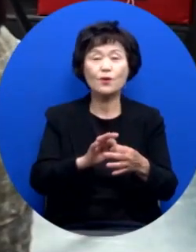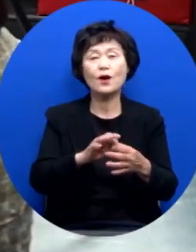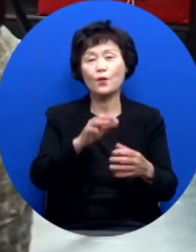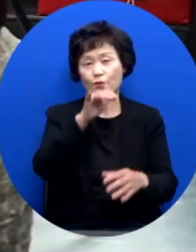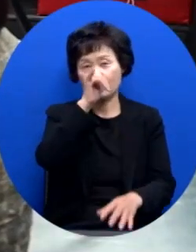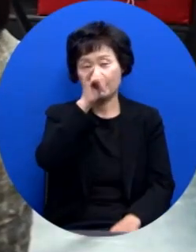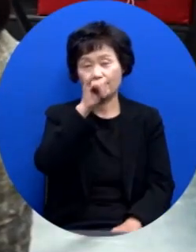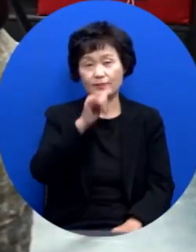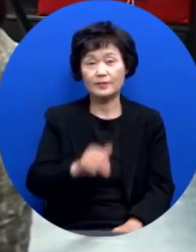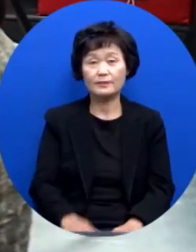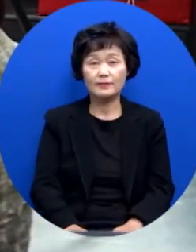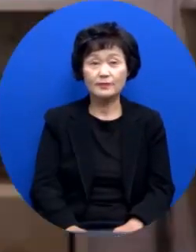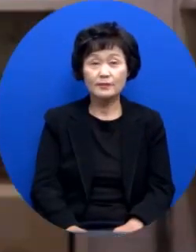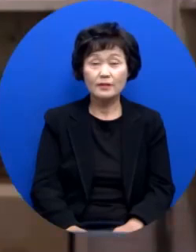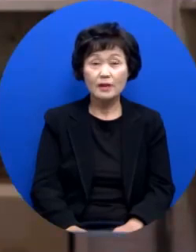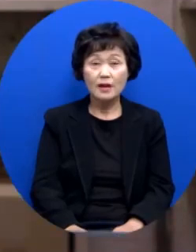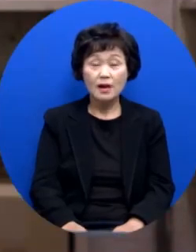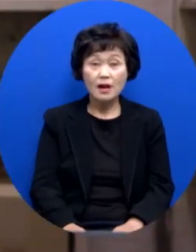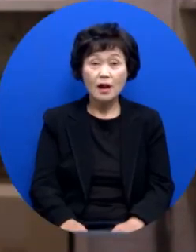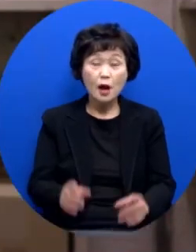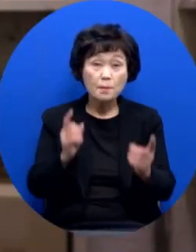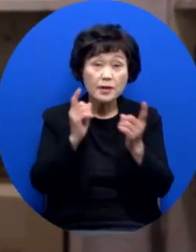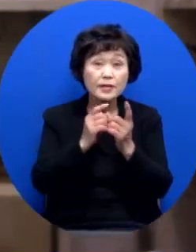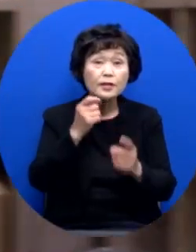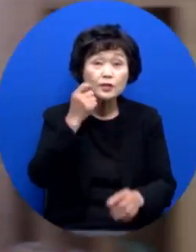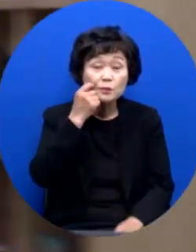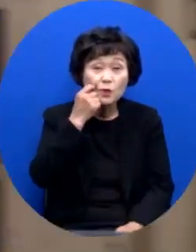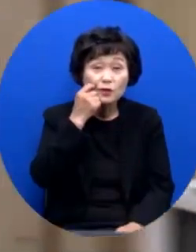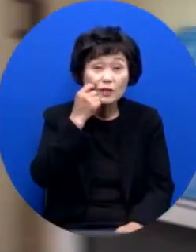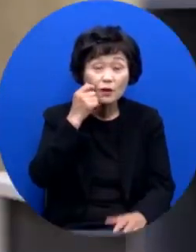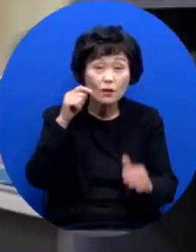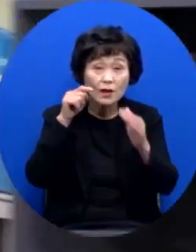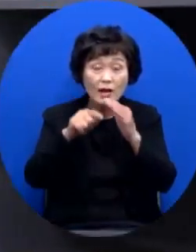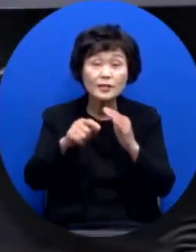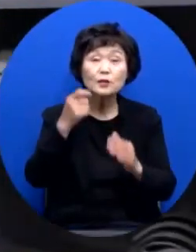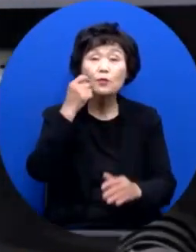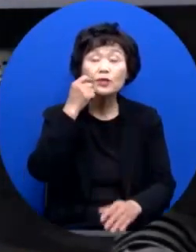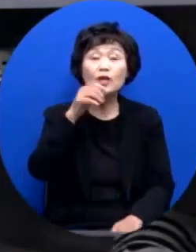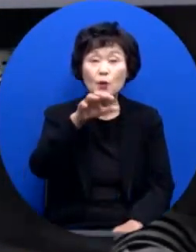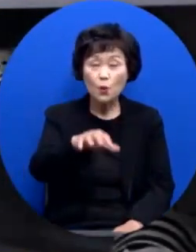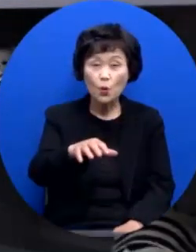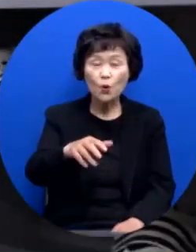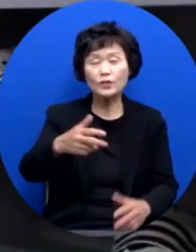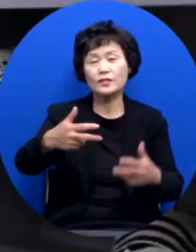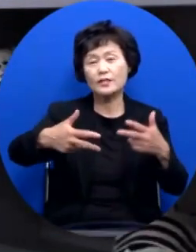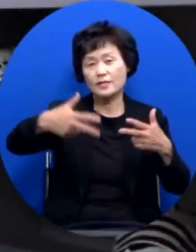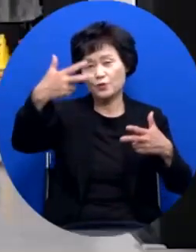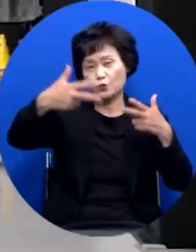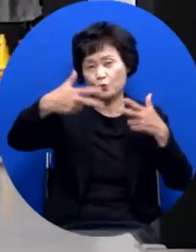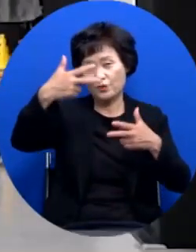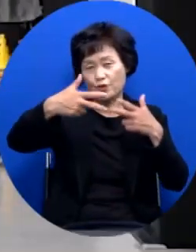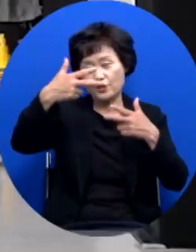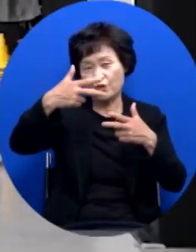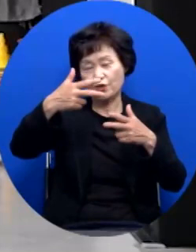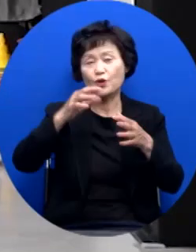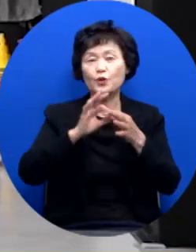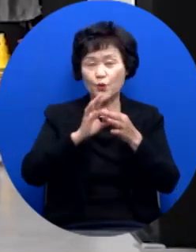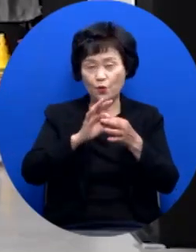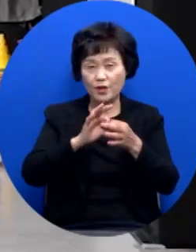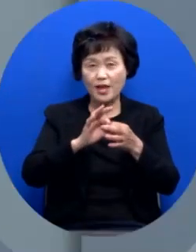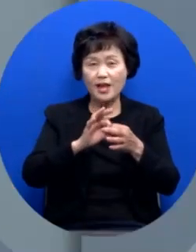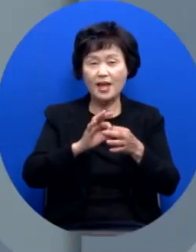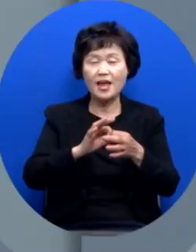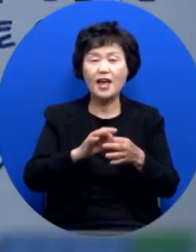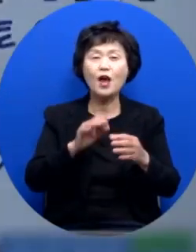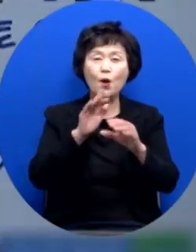있습니다. 그중에 이제 찾아가지 못하는 것은 한 3분의 1 정도는 줌으로 온라인으로 코로나 상황을 극복하고